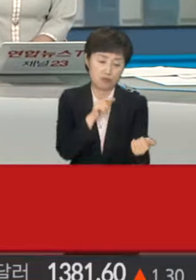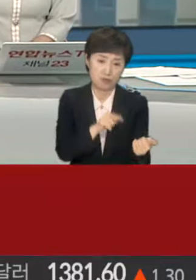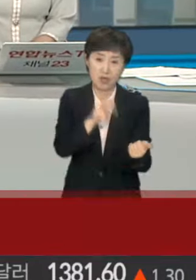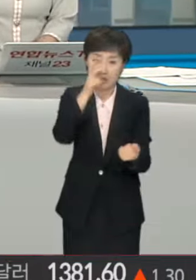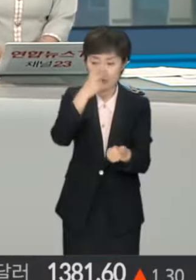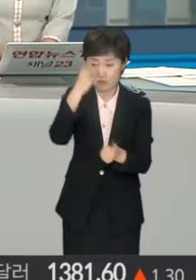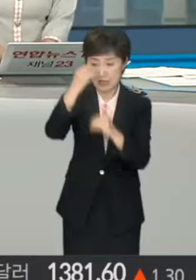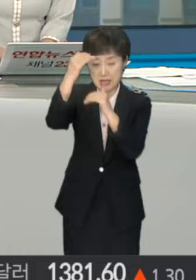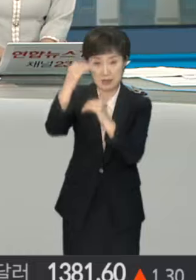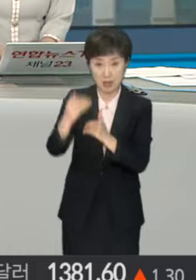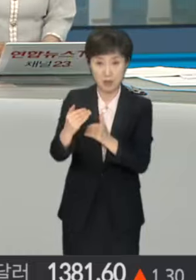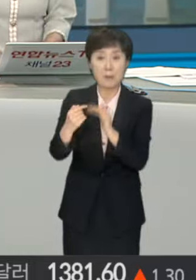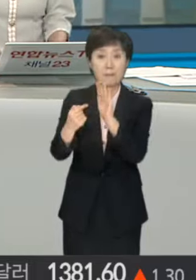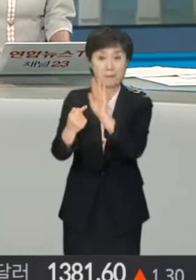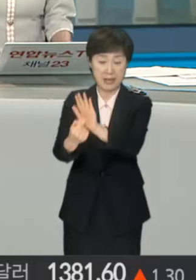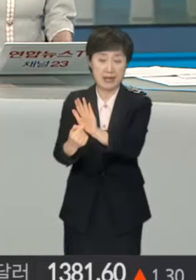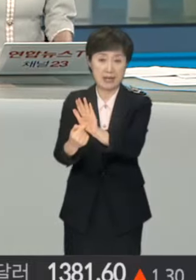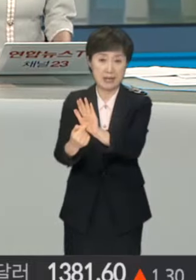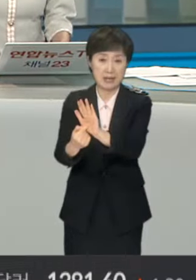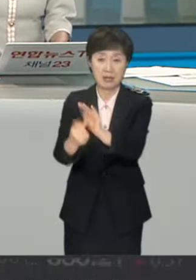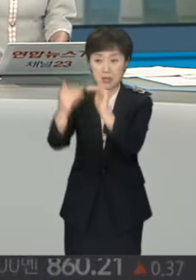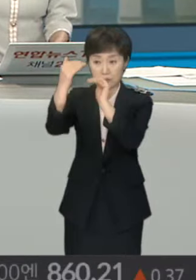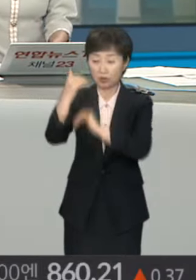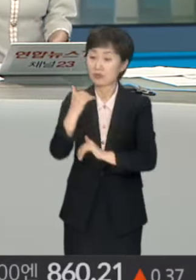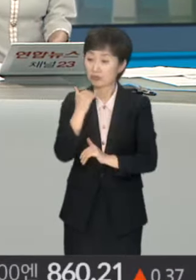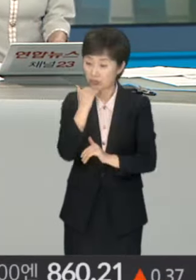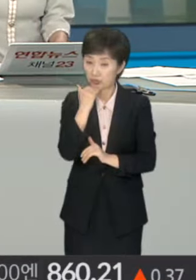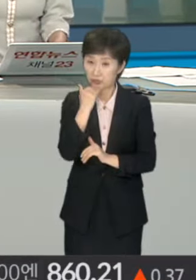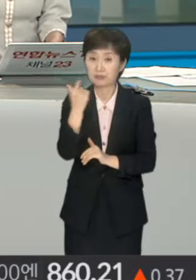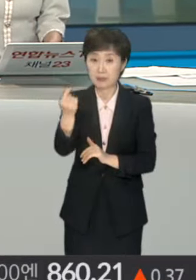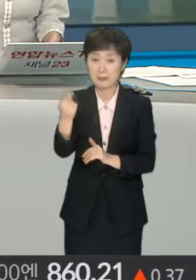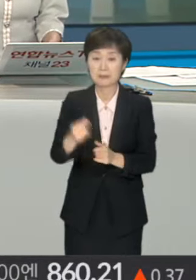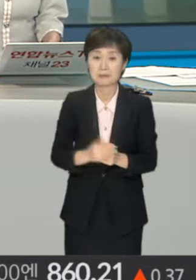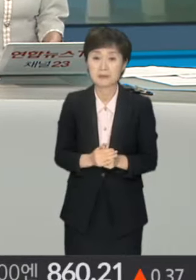수사해온 경찰이 319일 만에 최종 수사 결과를